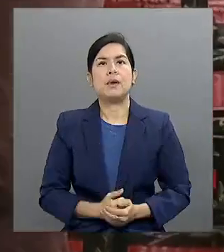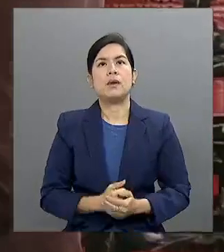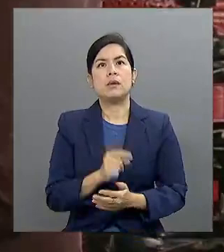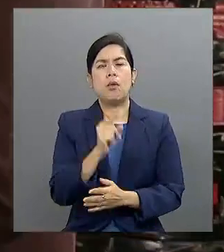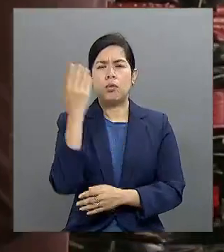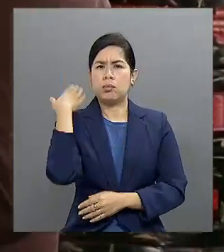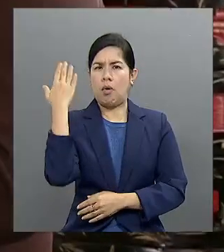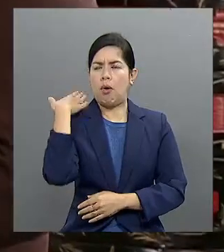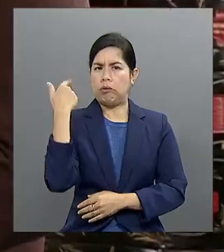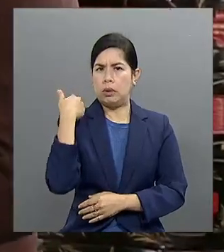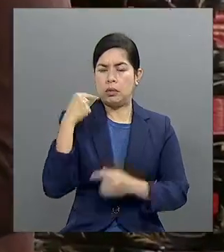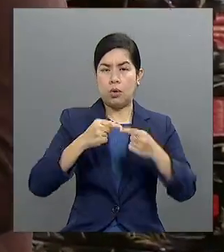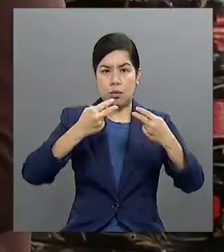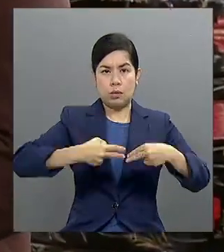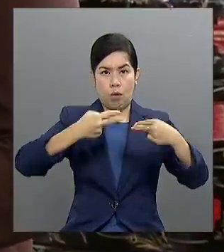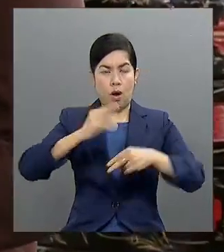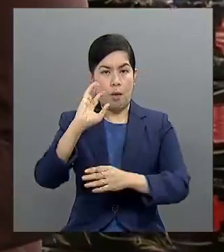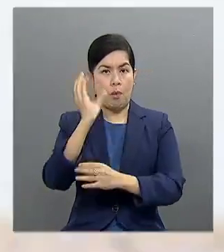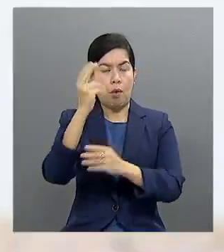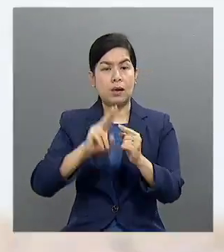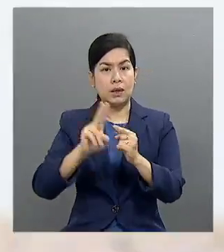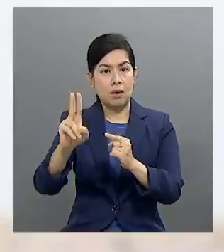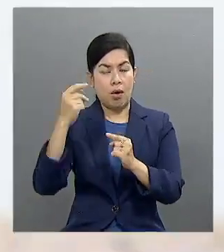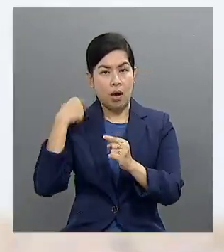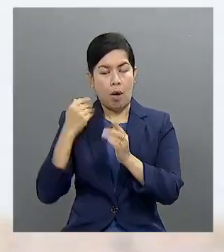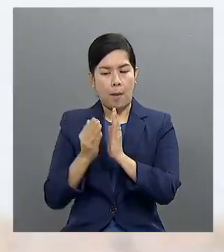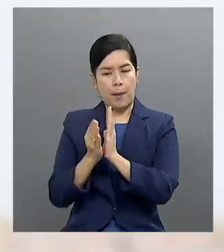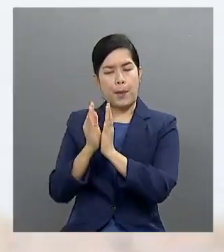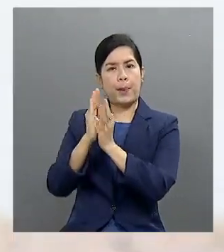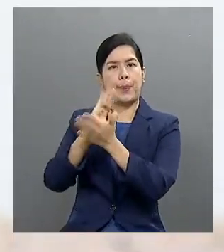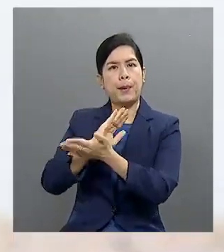ามโลกครั้งที่2นะครับอย่างเงี้ยเราจะเรียกว่าชุดเคบายา